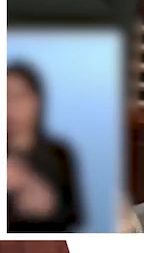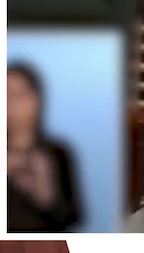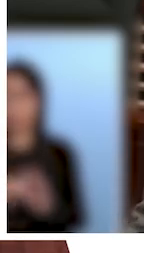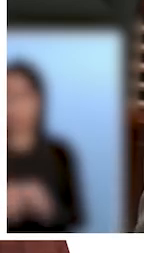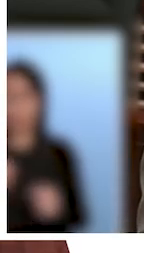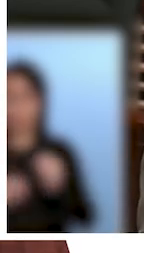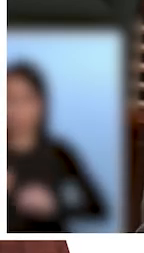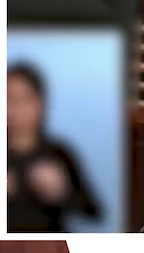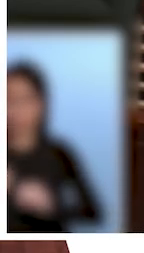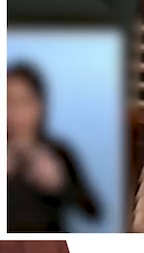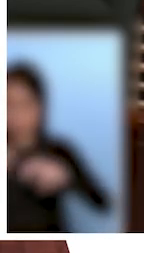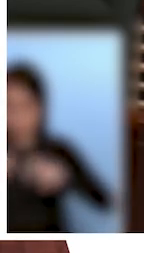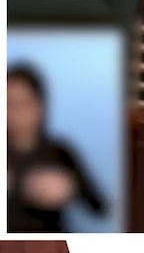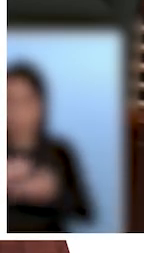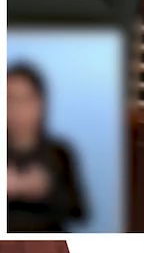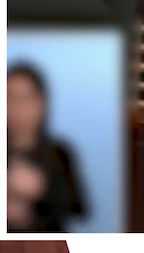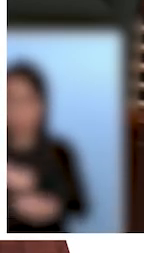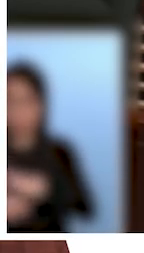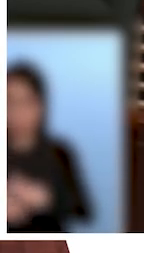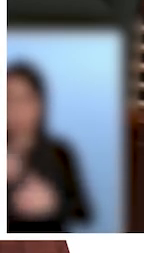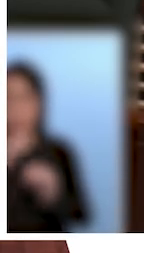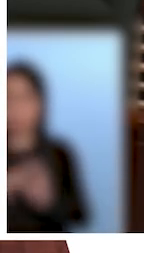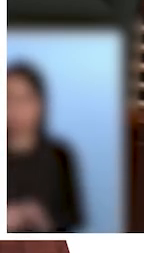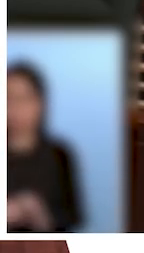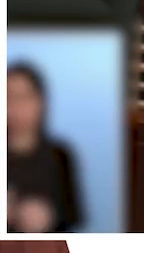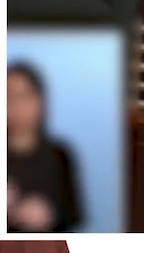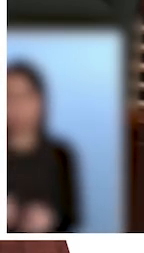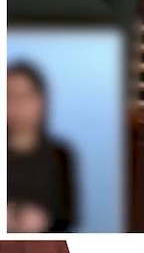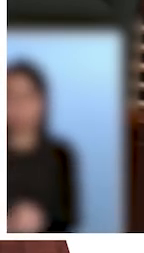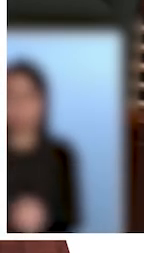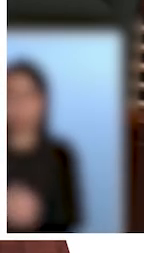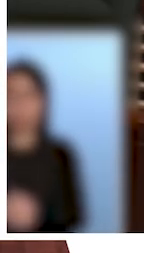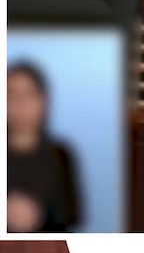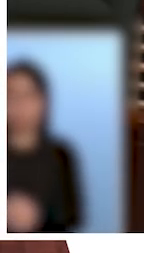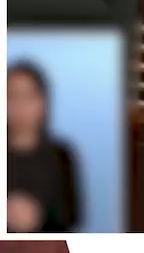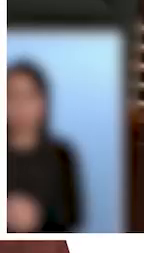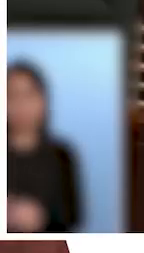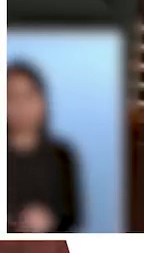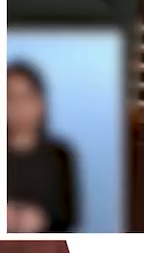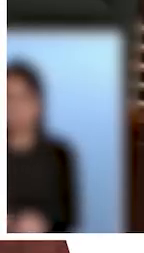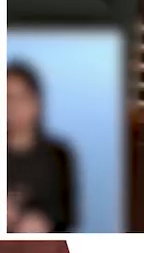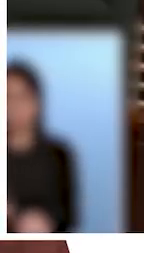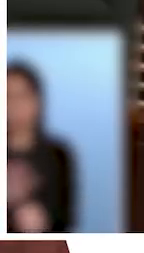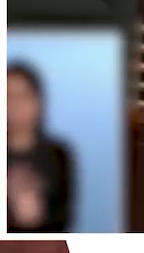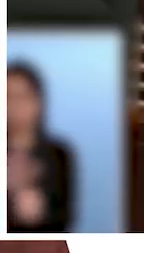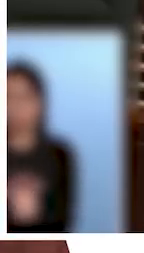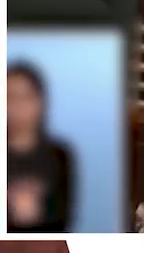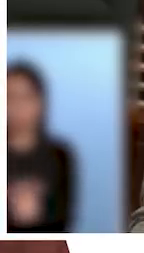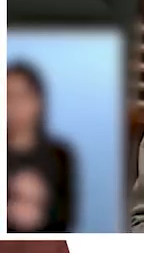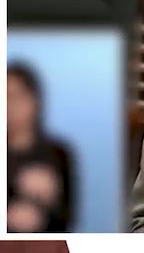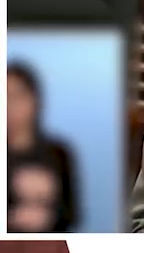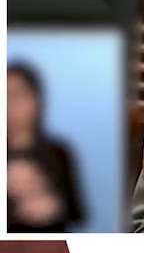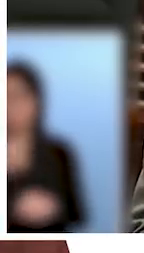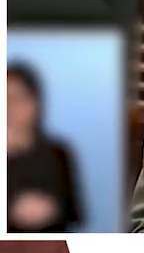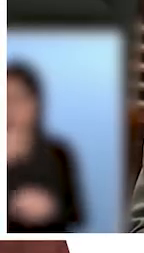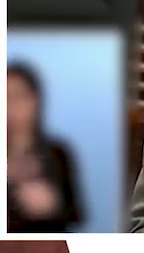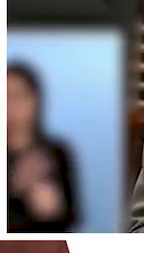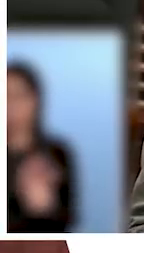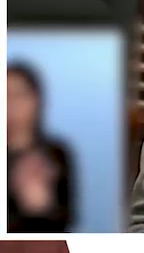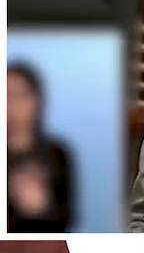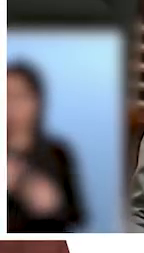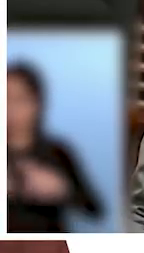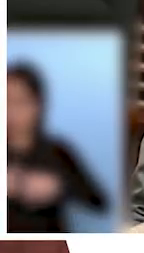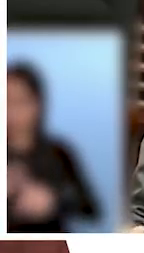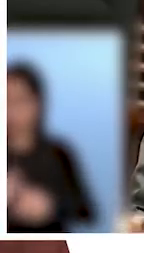行為調查辦公室呢、這個 Judicial Conduct Investigation Office， 呢個都係為咗佢哋當地嘅公眾提供一個有效嘅途